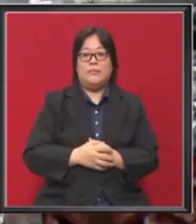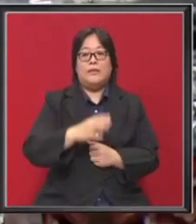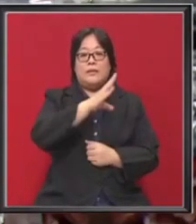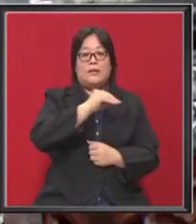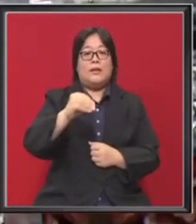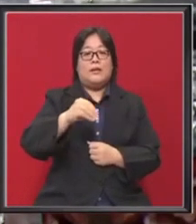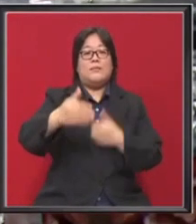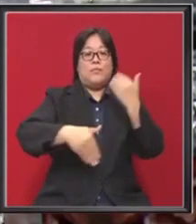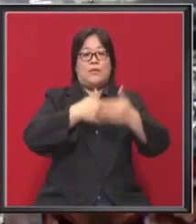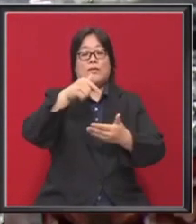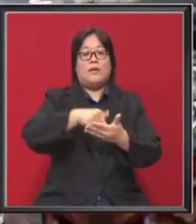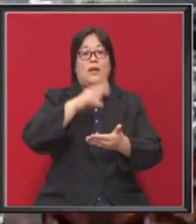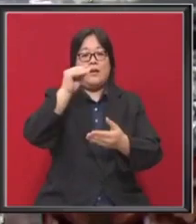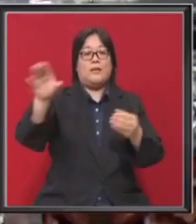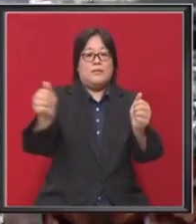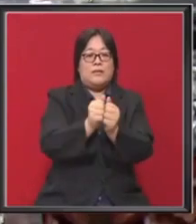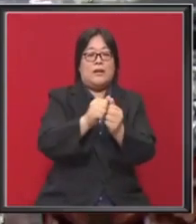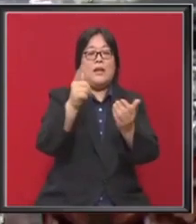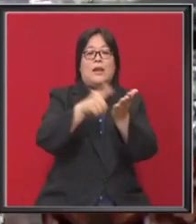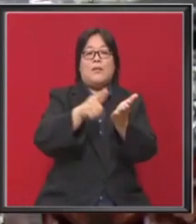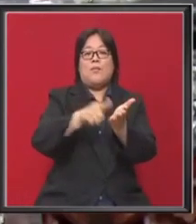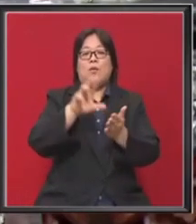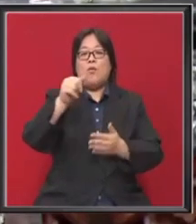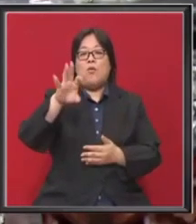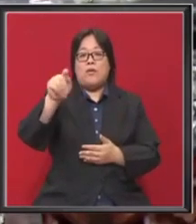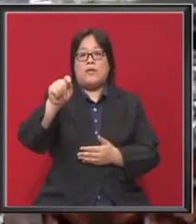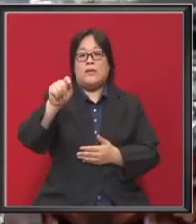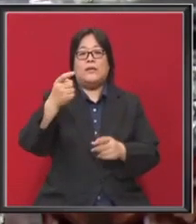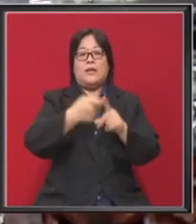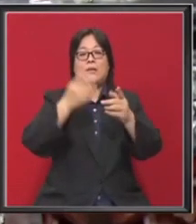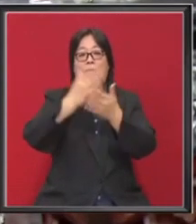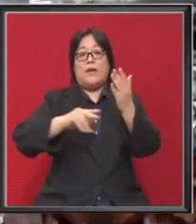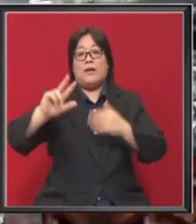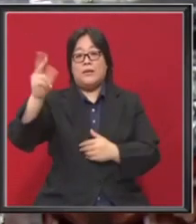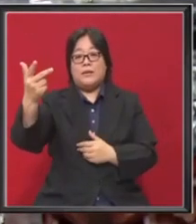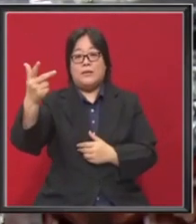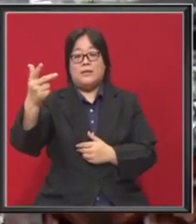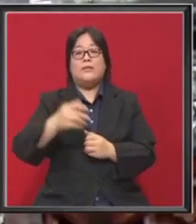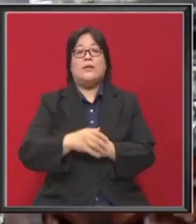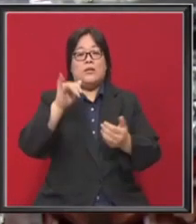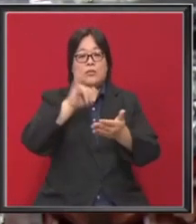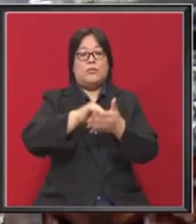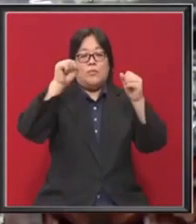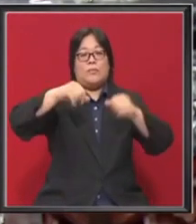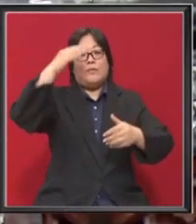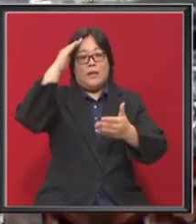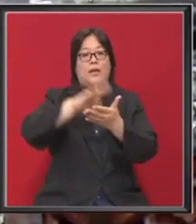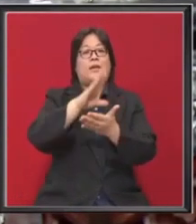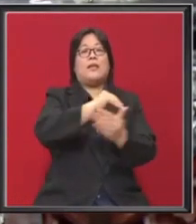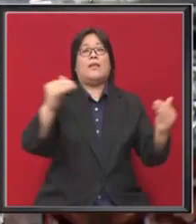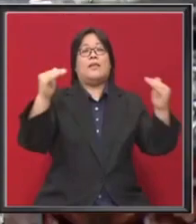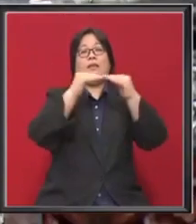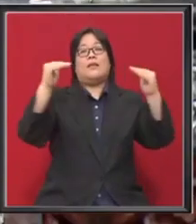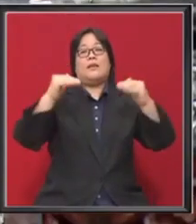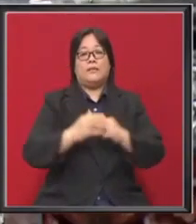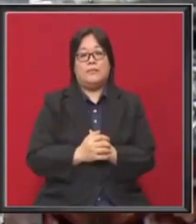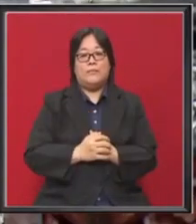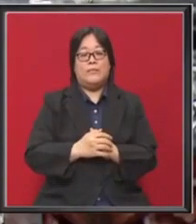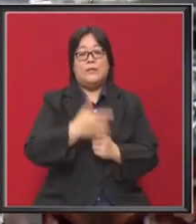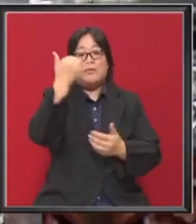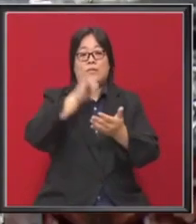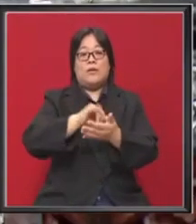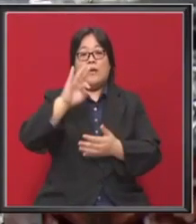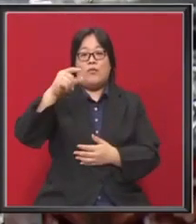dan peti ini prize tekan dengan laporan audit label Firma pengeditan pihak ketiga yang menyebutnya oleh dan juga add friend demikian